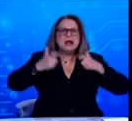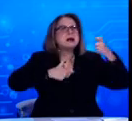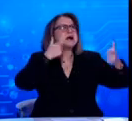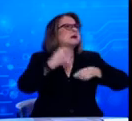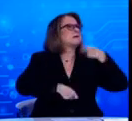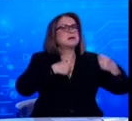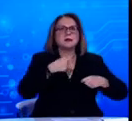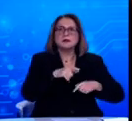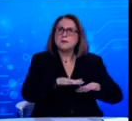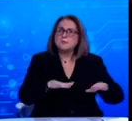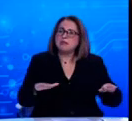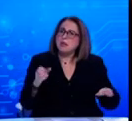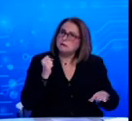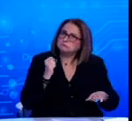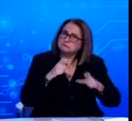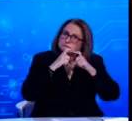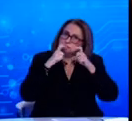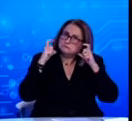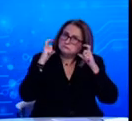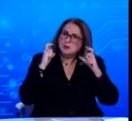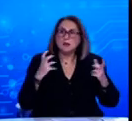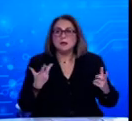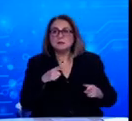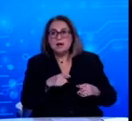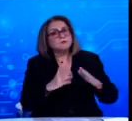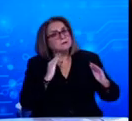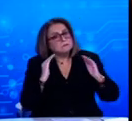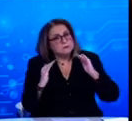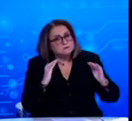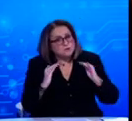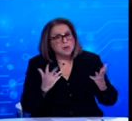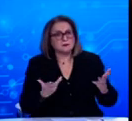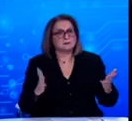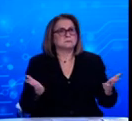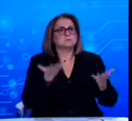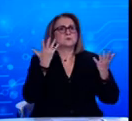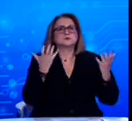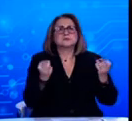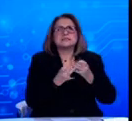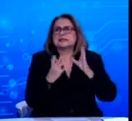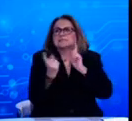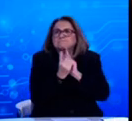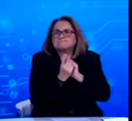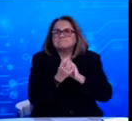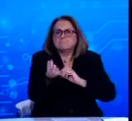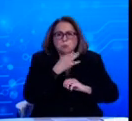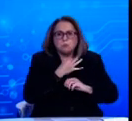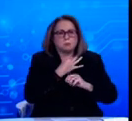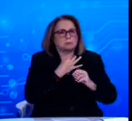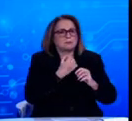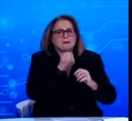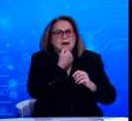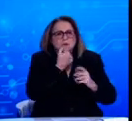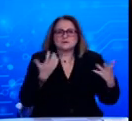κίνηση πολύ απλή, μας προστατεύει από κάποια στιγμή αμέλεια ένα τυχαίο συγχρονισμό. Για να το εξηγήσω με πολύ απλά